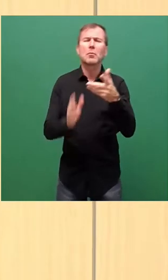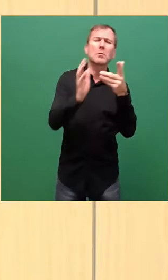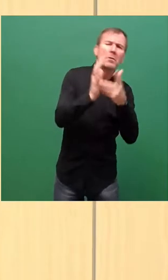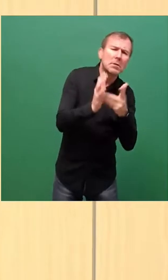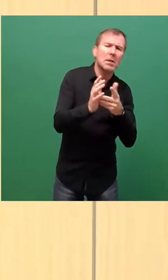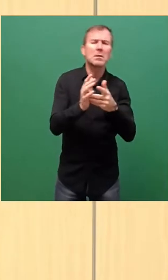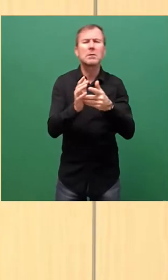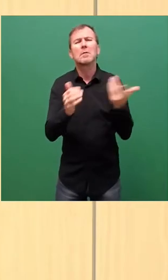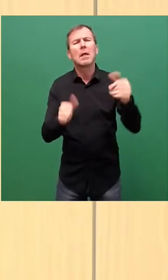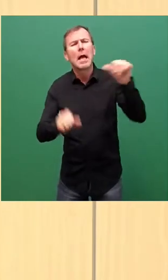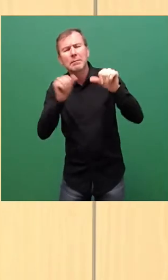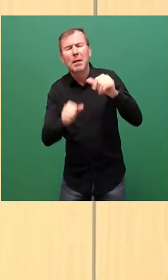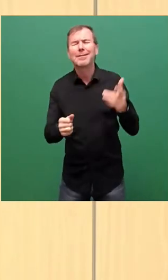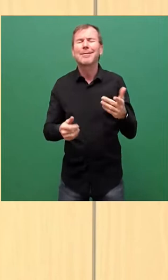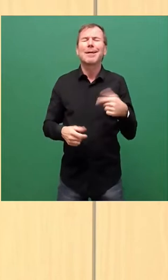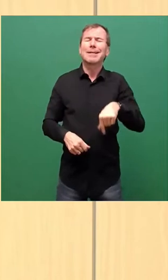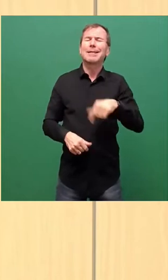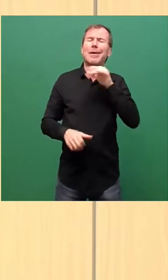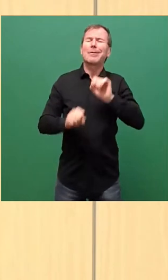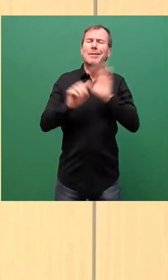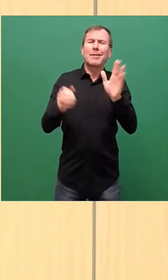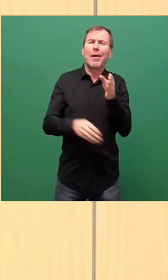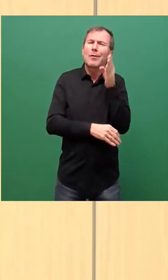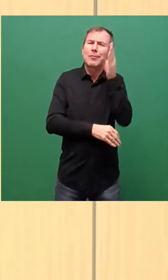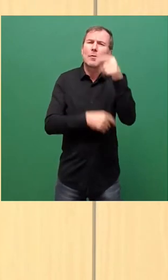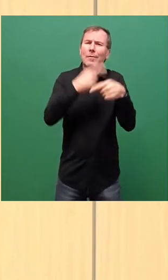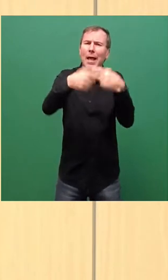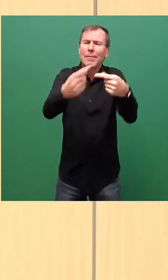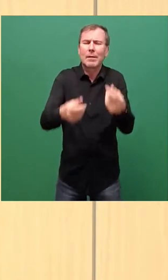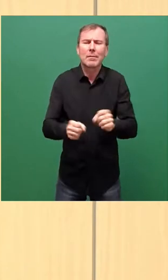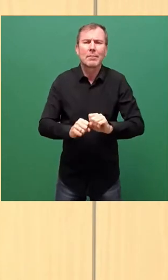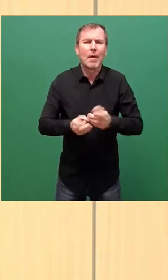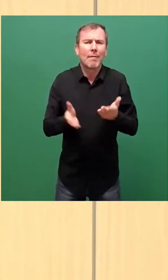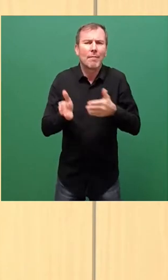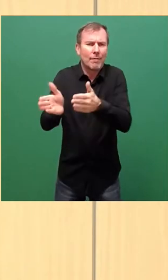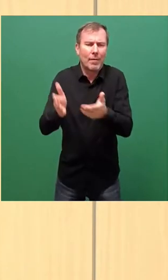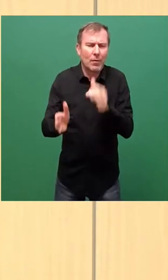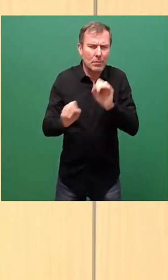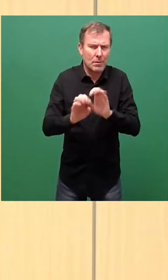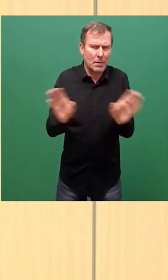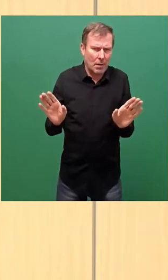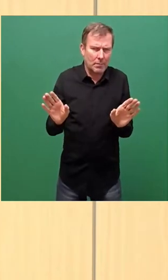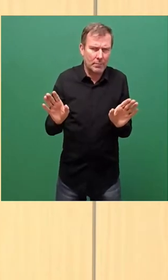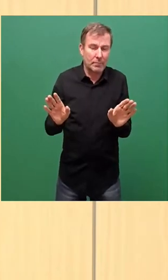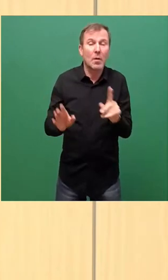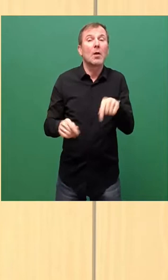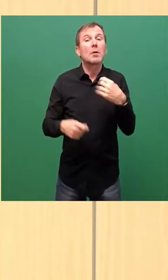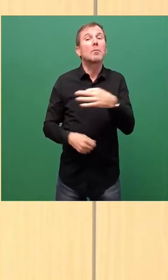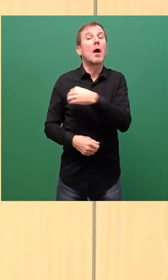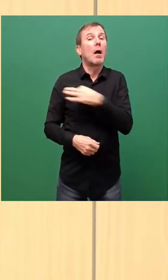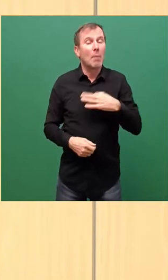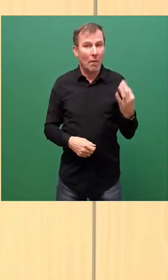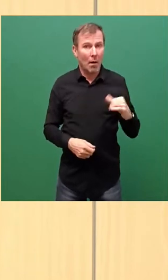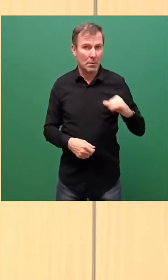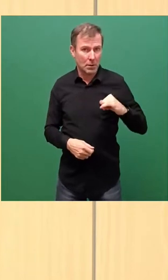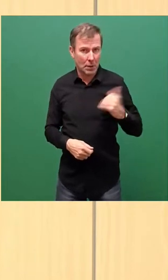noch nicht ganz genau, wohin sich das alles entwickeln wird. Es gibt auf der einen Seite natürlich private Interessen, die da Rosinen picken